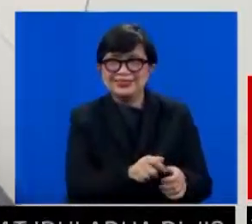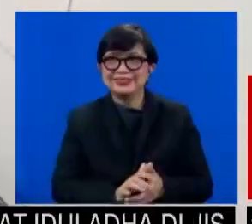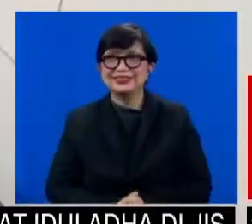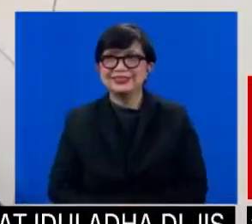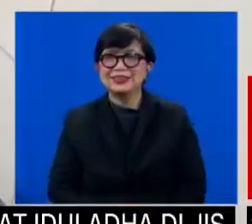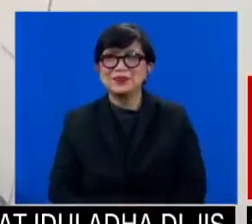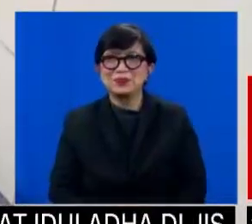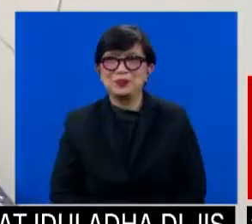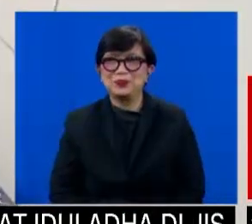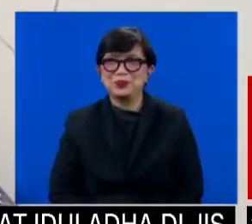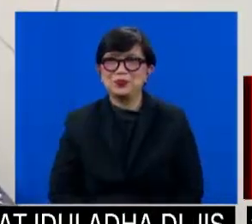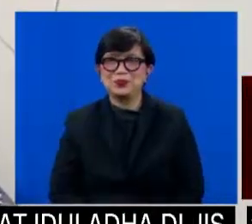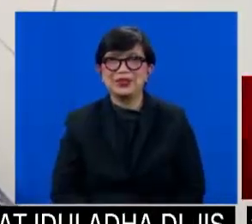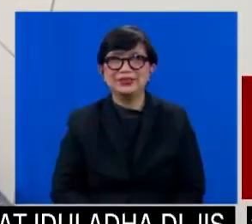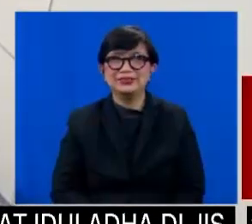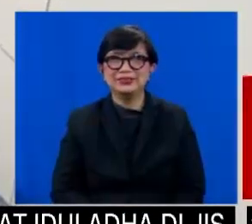Oh.